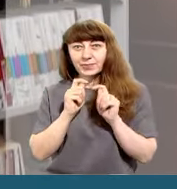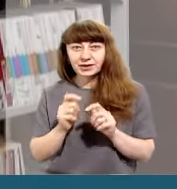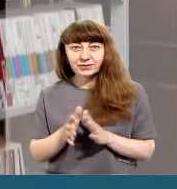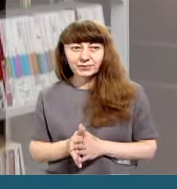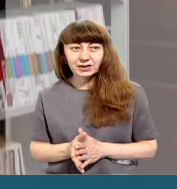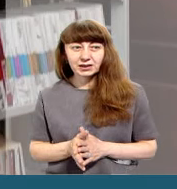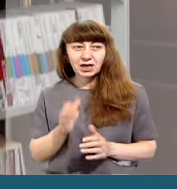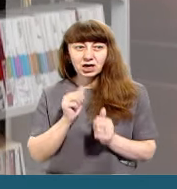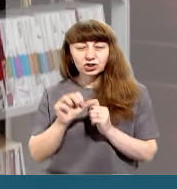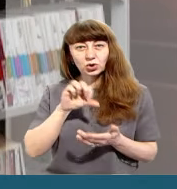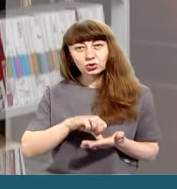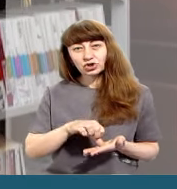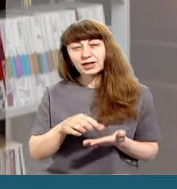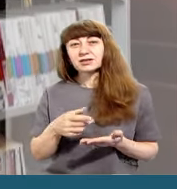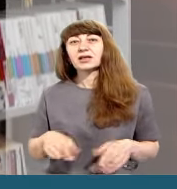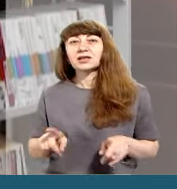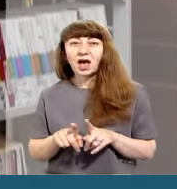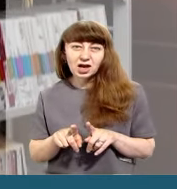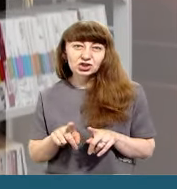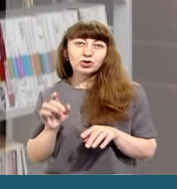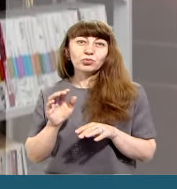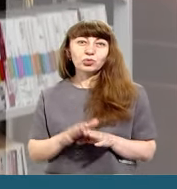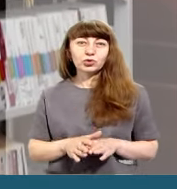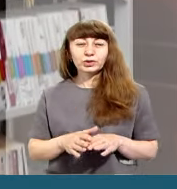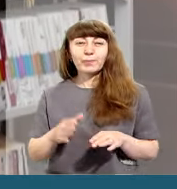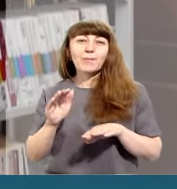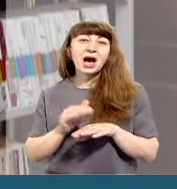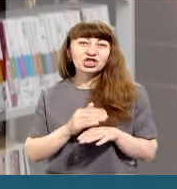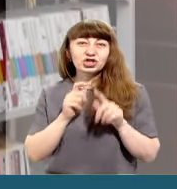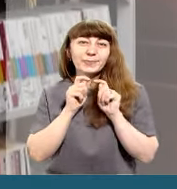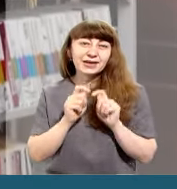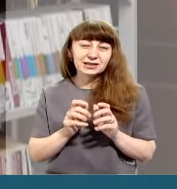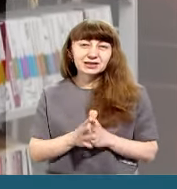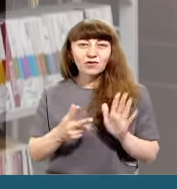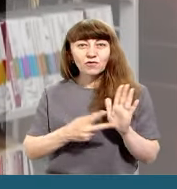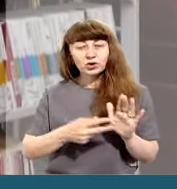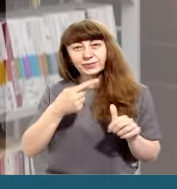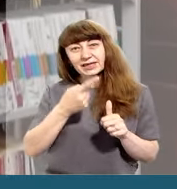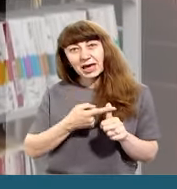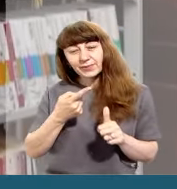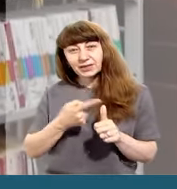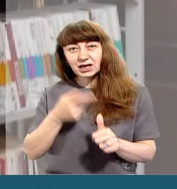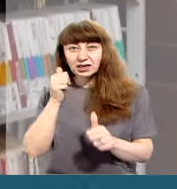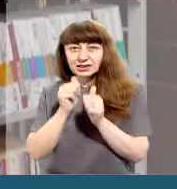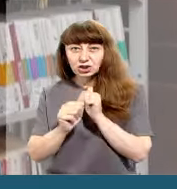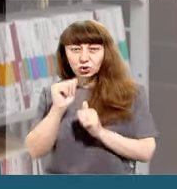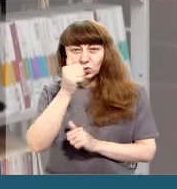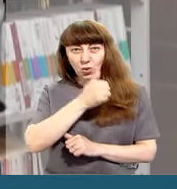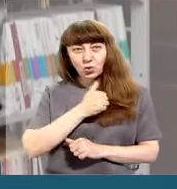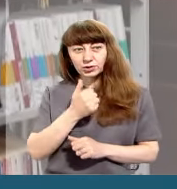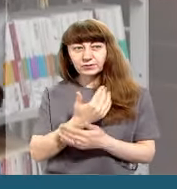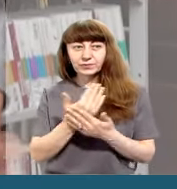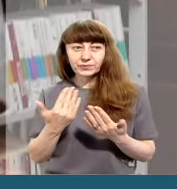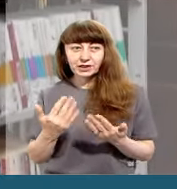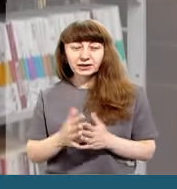и практически каждый участник не останется без приза. У нас 8 номинаций. Каждый год мы так